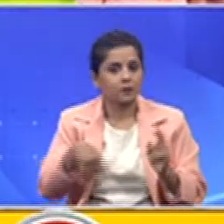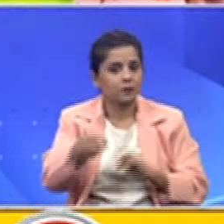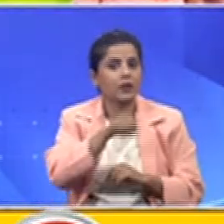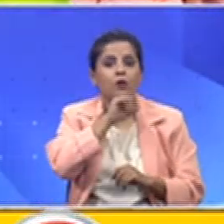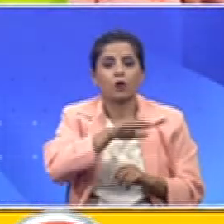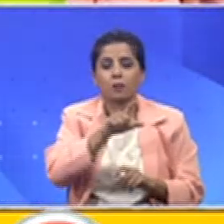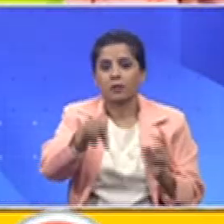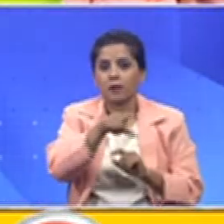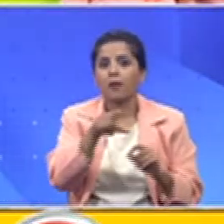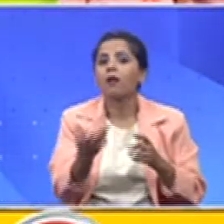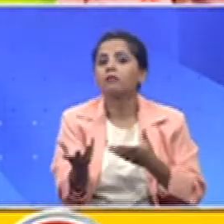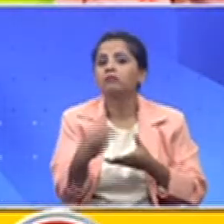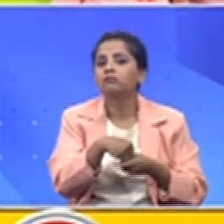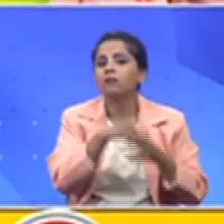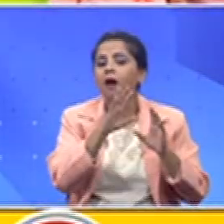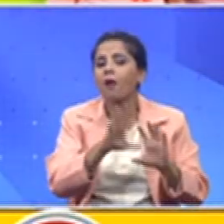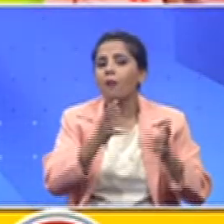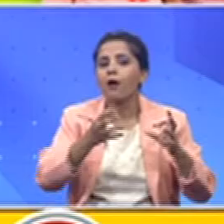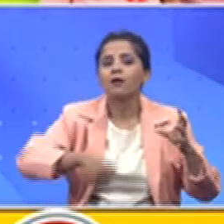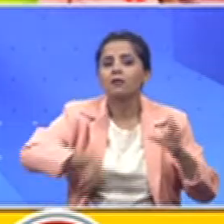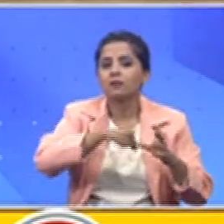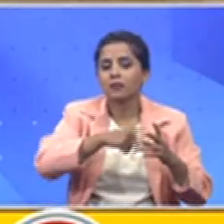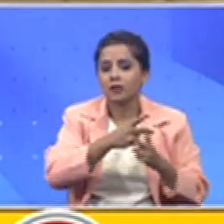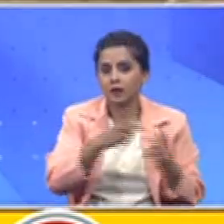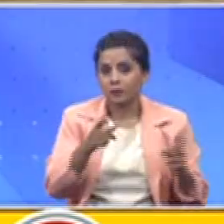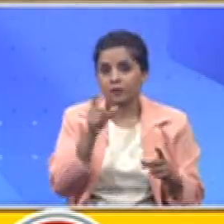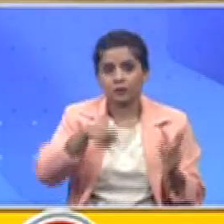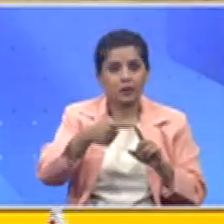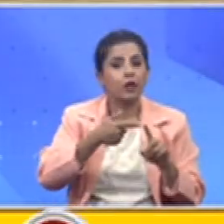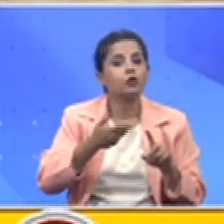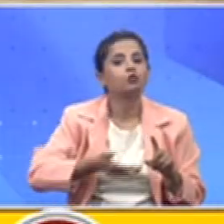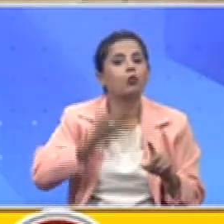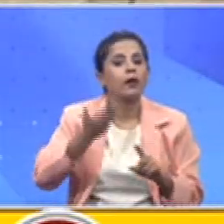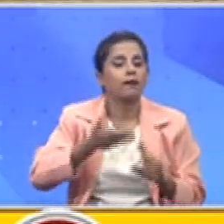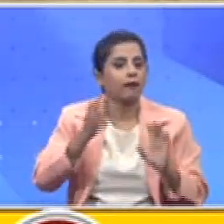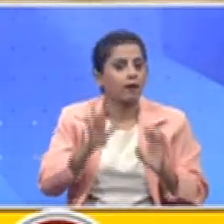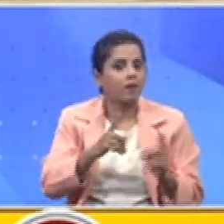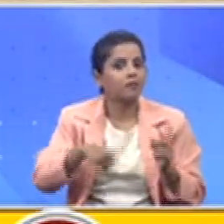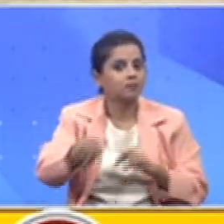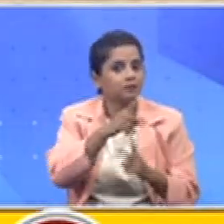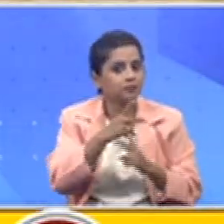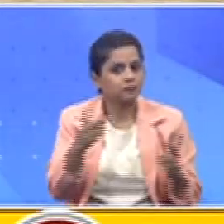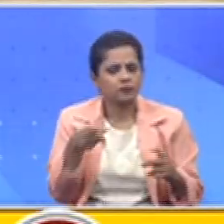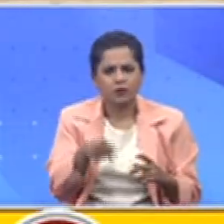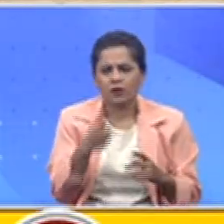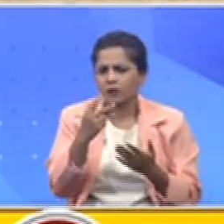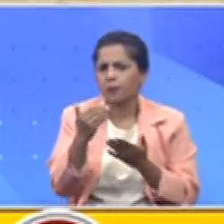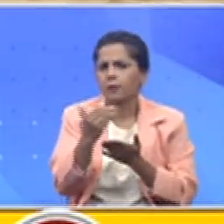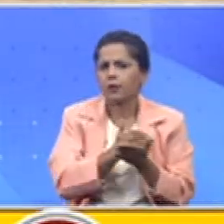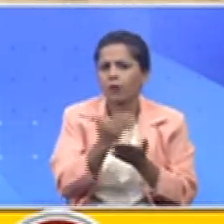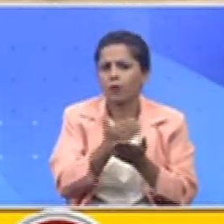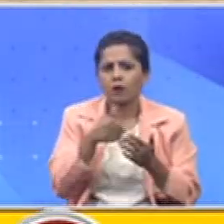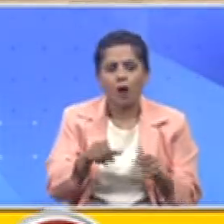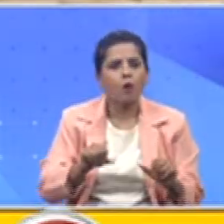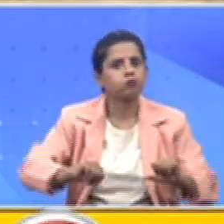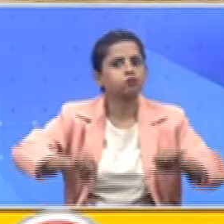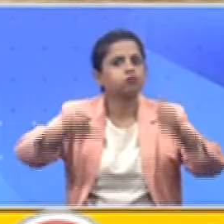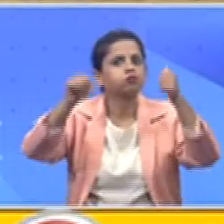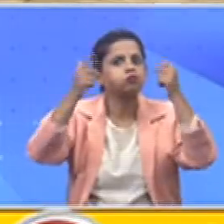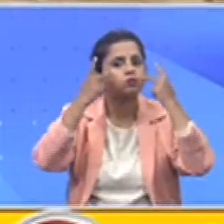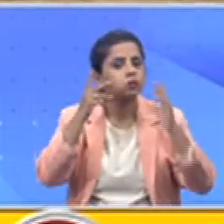खेल से जोड़ा जाता है और उन्हें ट्रेनिंग दी जाती है। ये प्रोग्राम इतना सफल हुआ